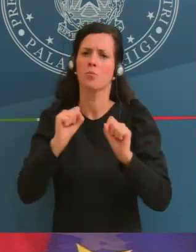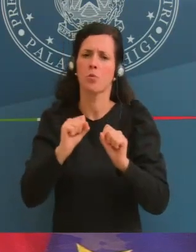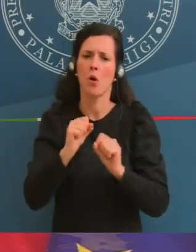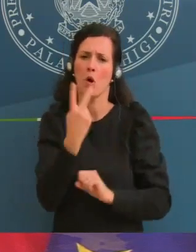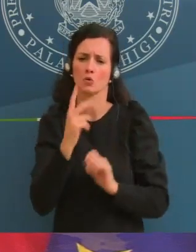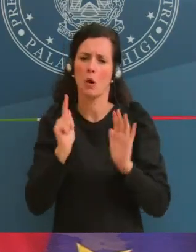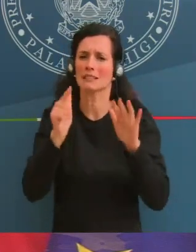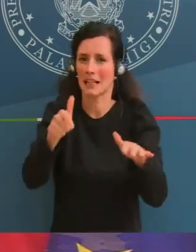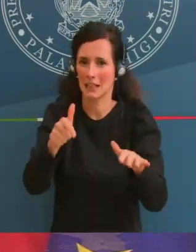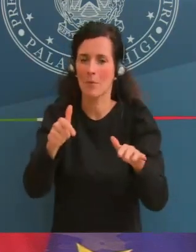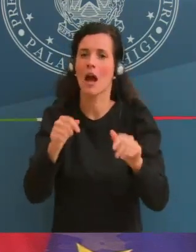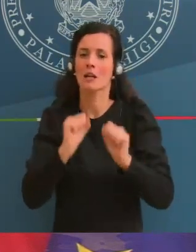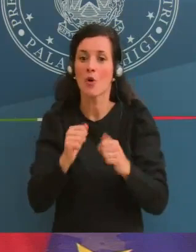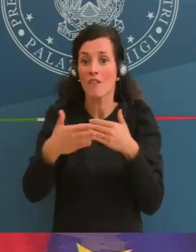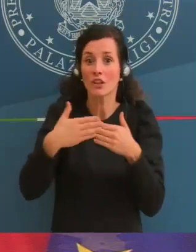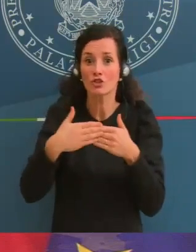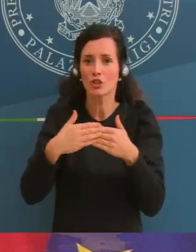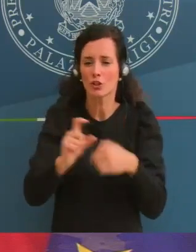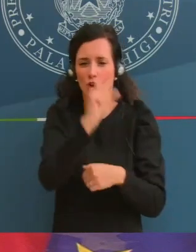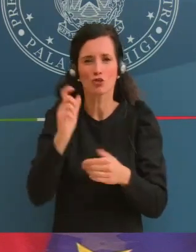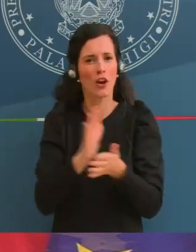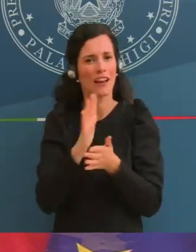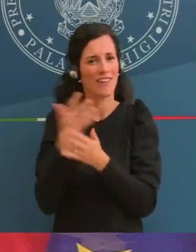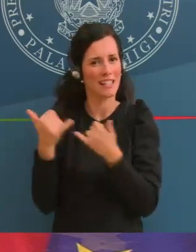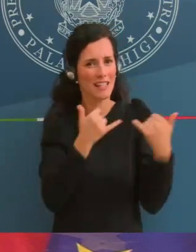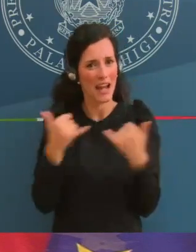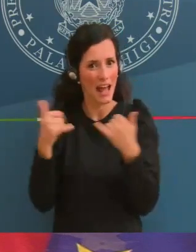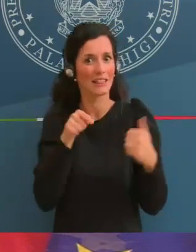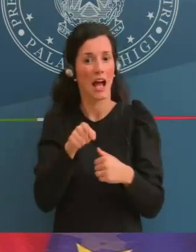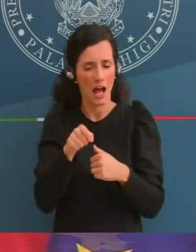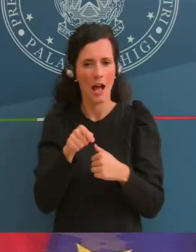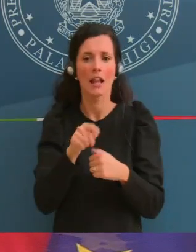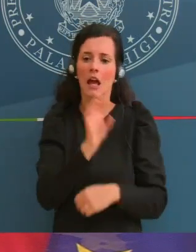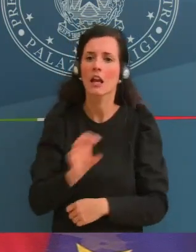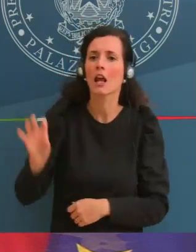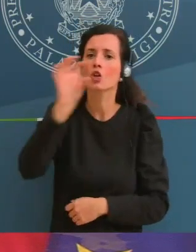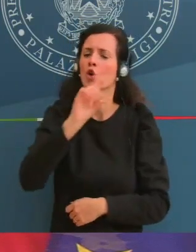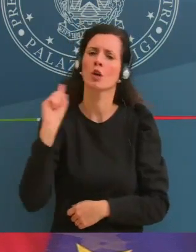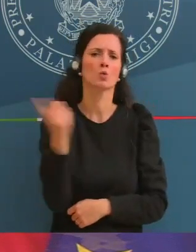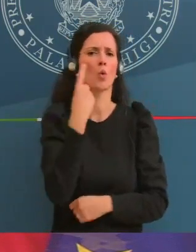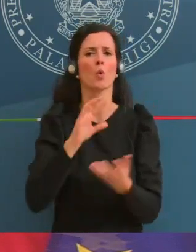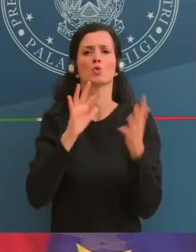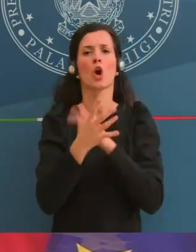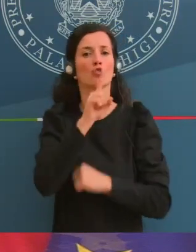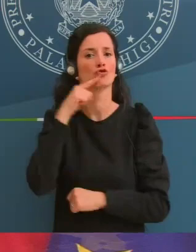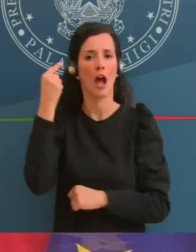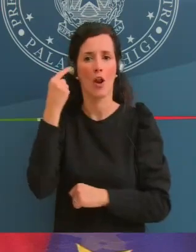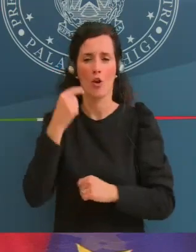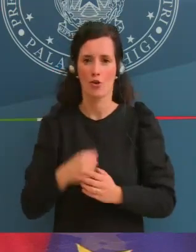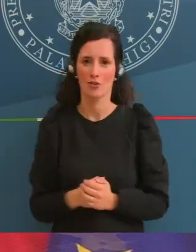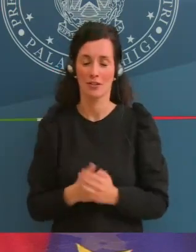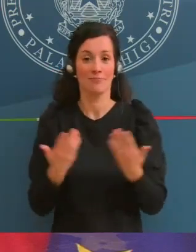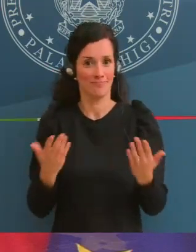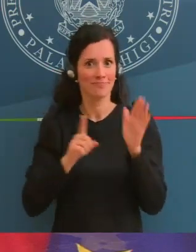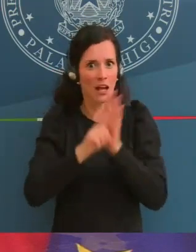è un risultato davvero significativo se solo consideriamo che anche nelle aree rosse le fabbriche e gli uffici